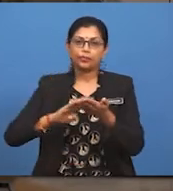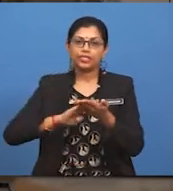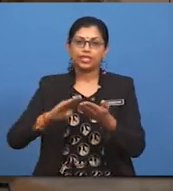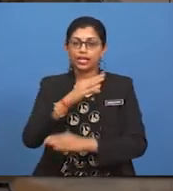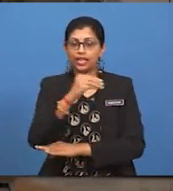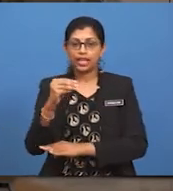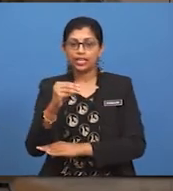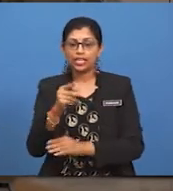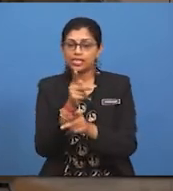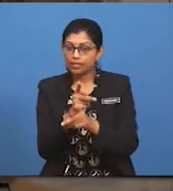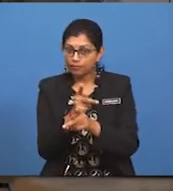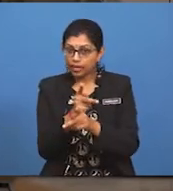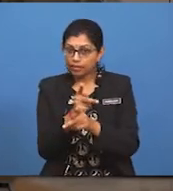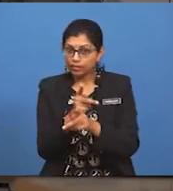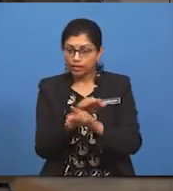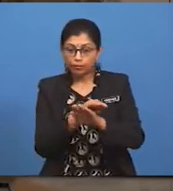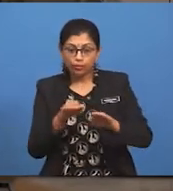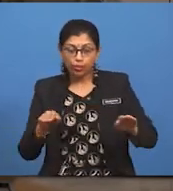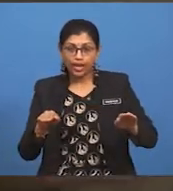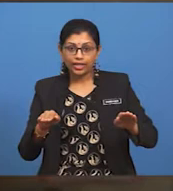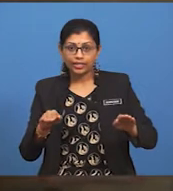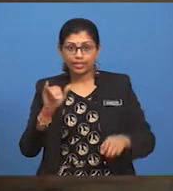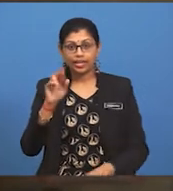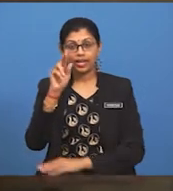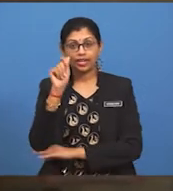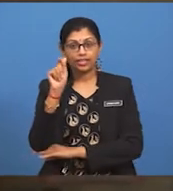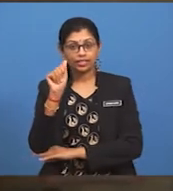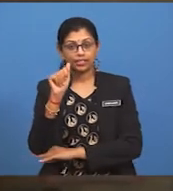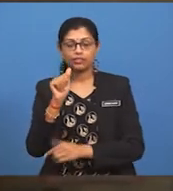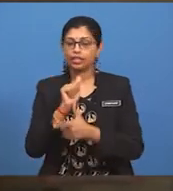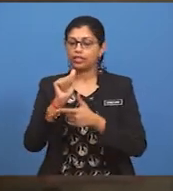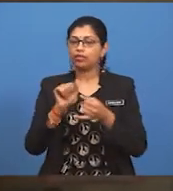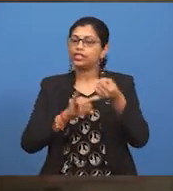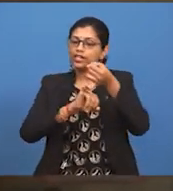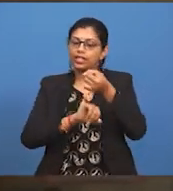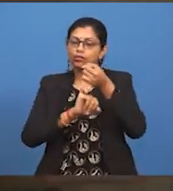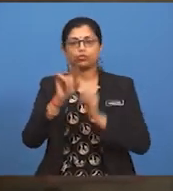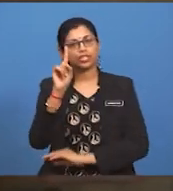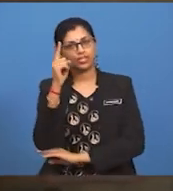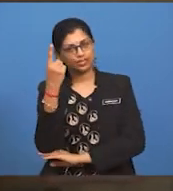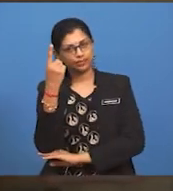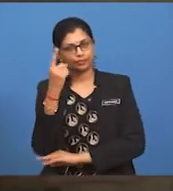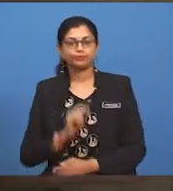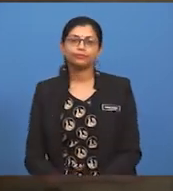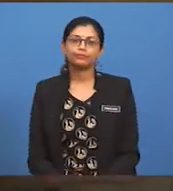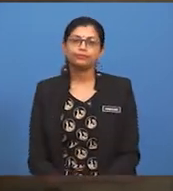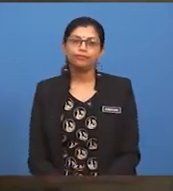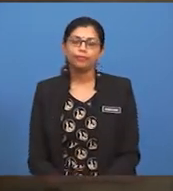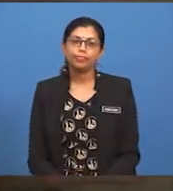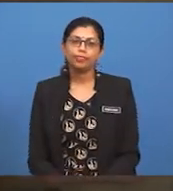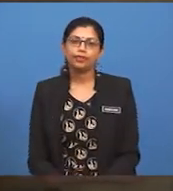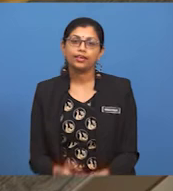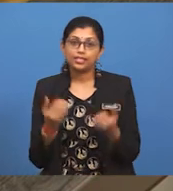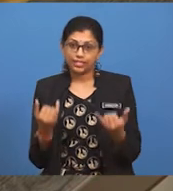rata ataupun digantung sahaja. Cikgu akan terangkan bahan yang digunakan semasa menjawab